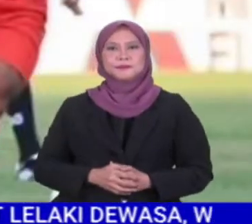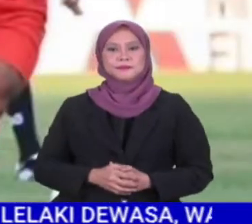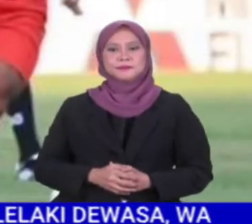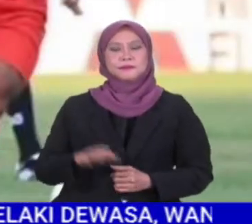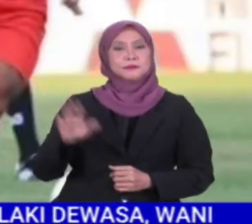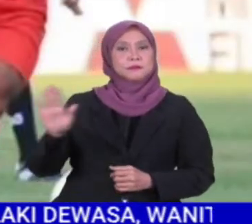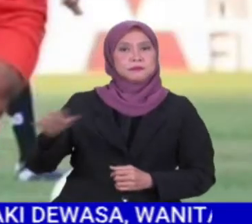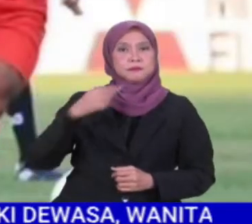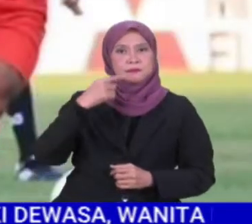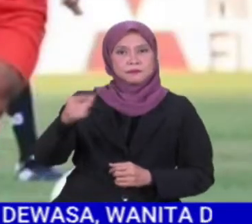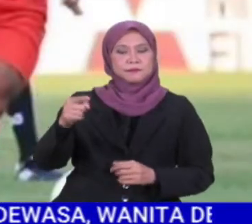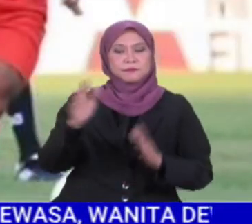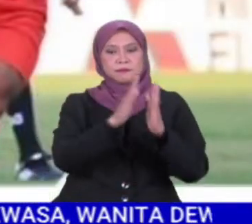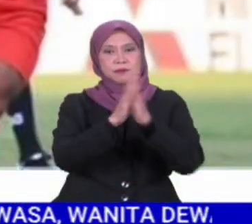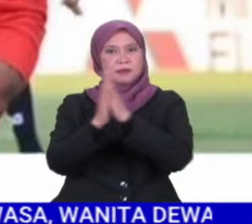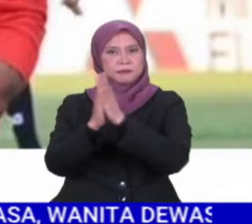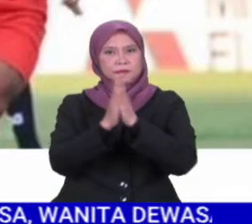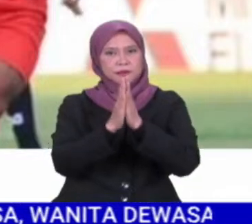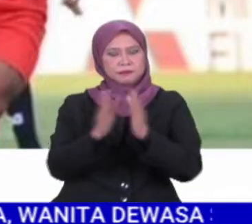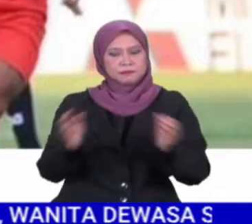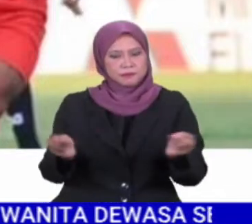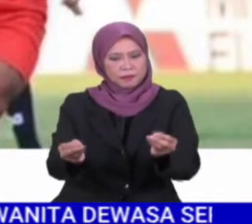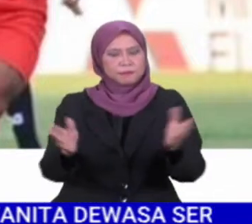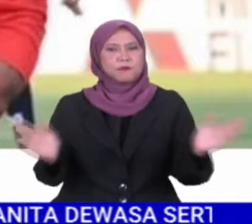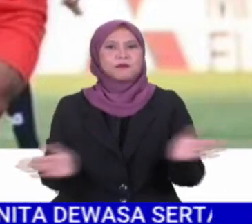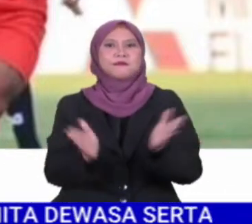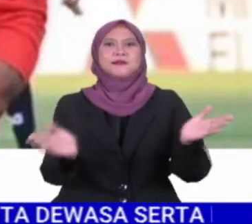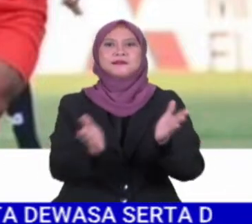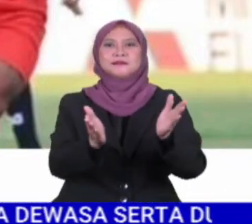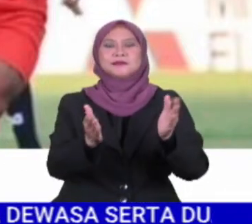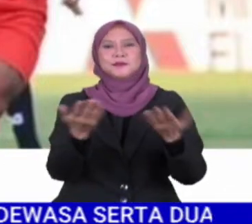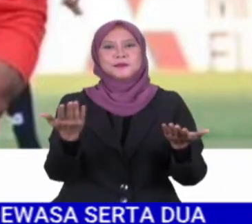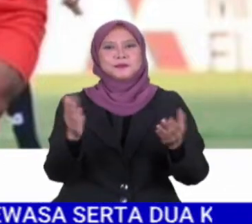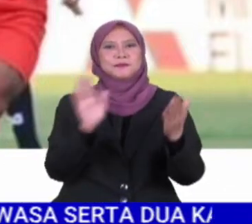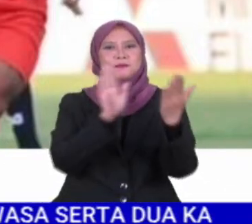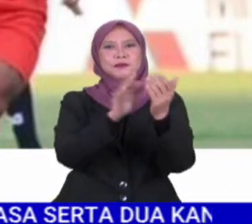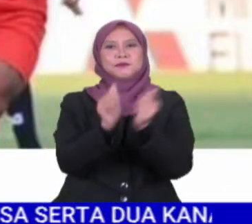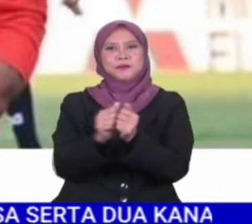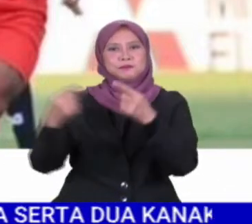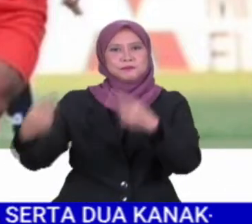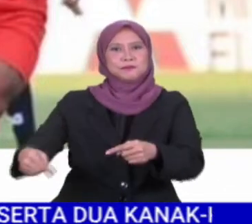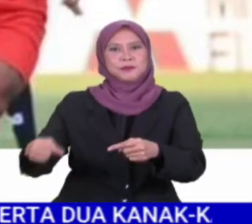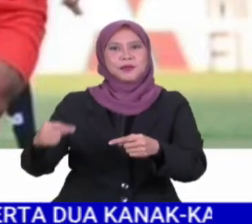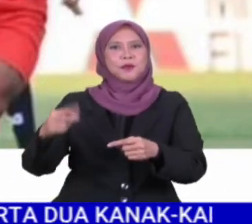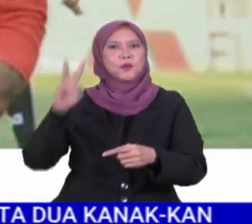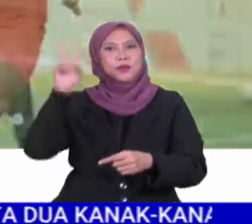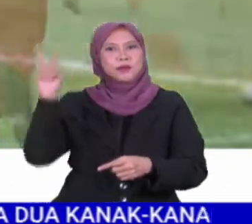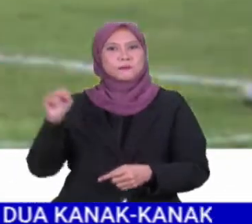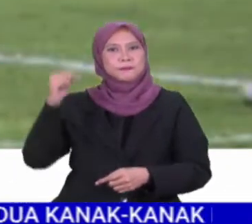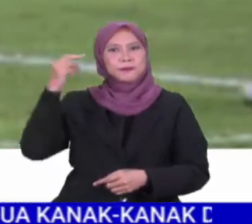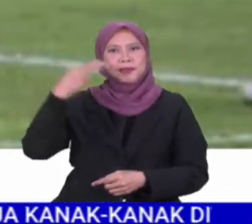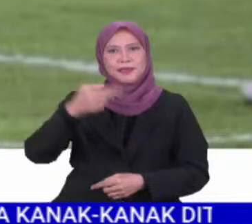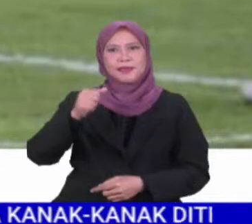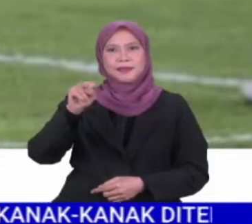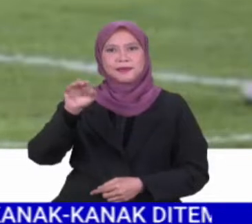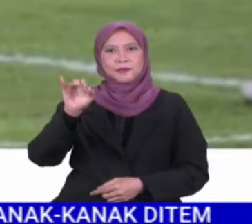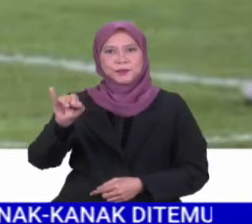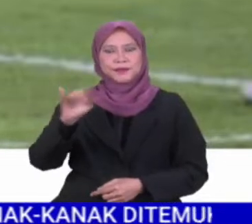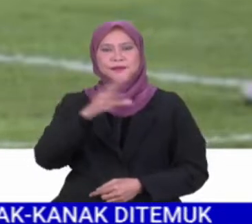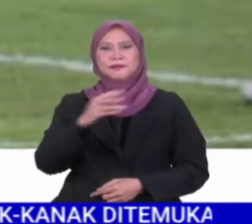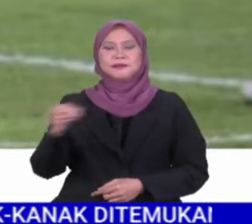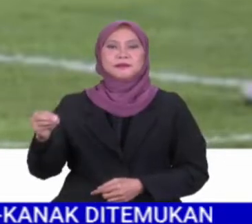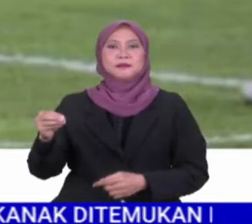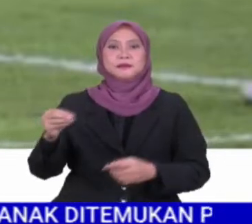Jelas panggung kejayaan menundukkan Myanmar ini juga memberi motivasi terbaik buat anak buahnya dalam berdepan Vietnam di Hanoi pada 27 Disember dan aksi